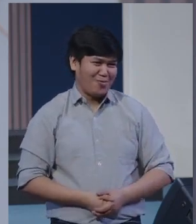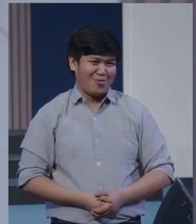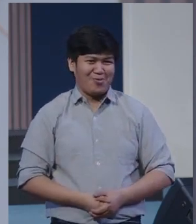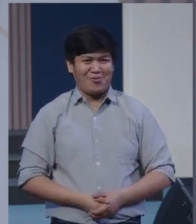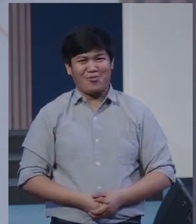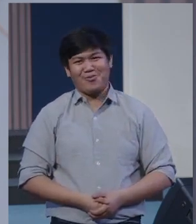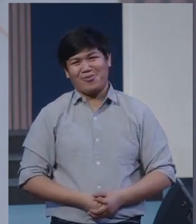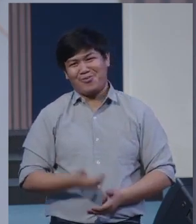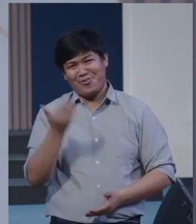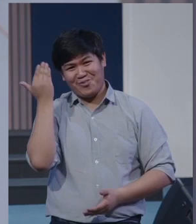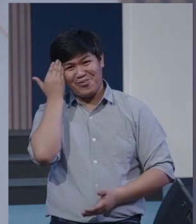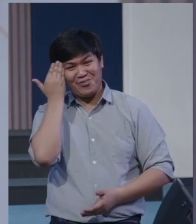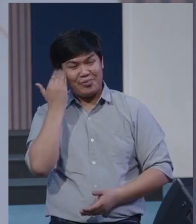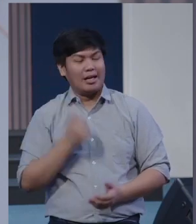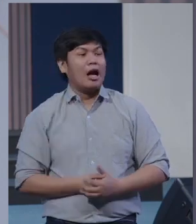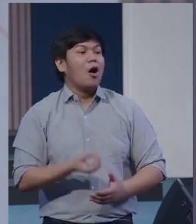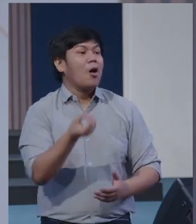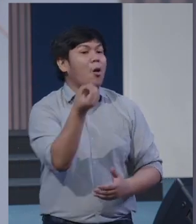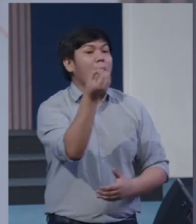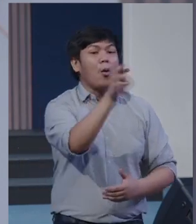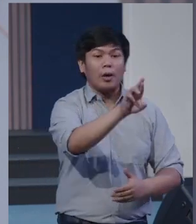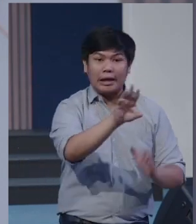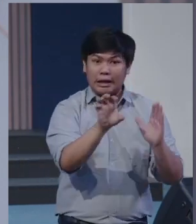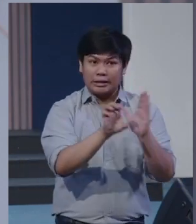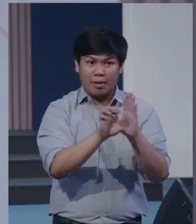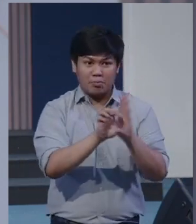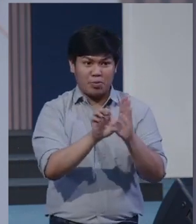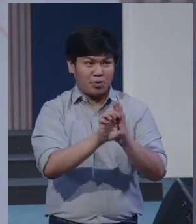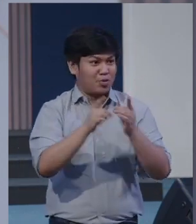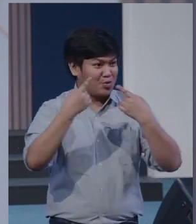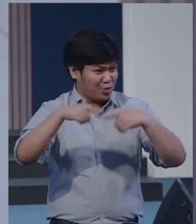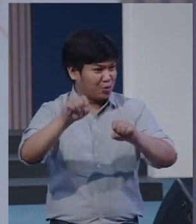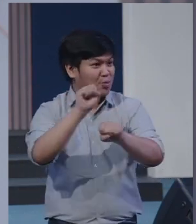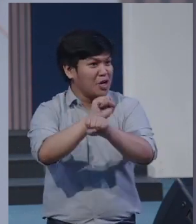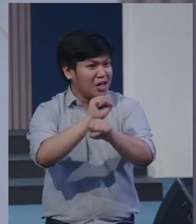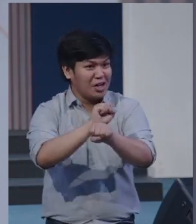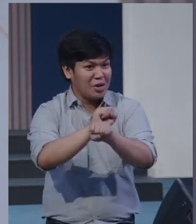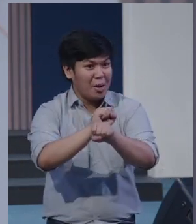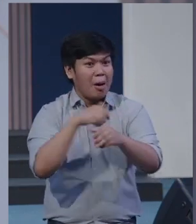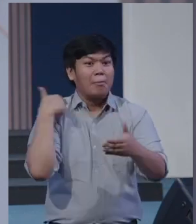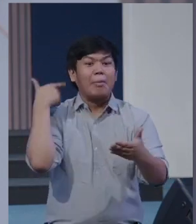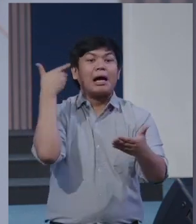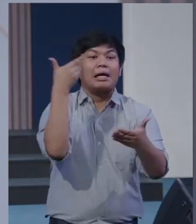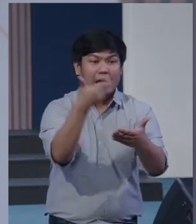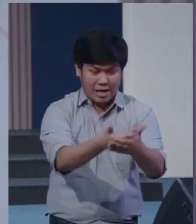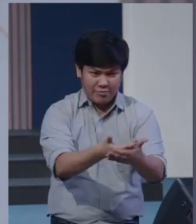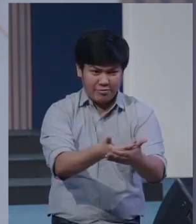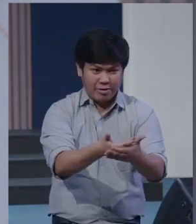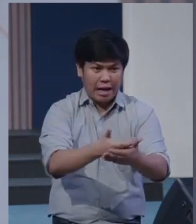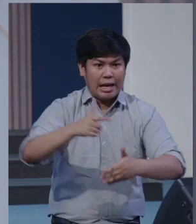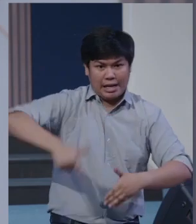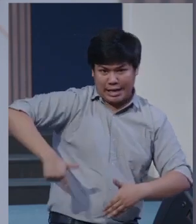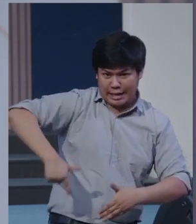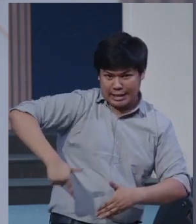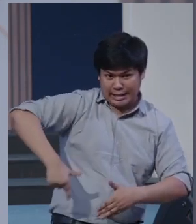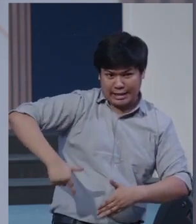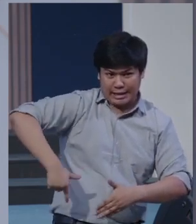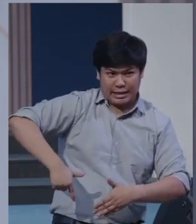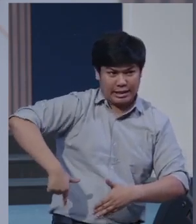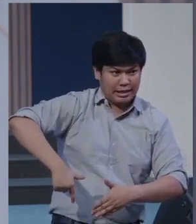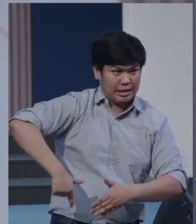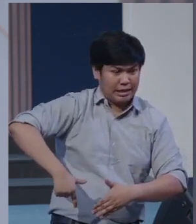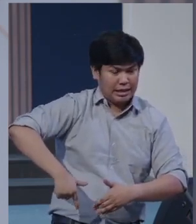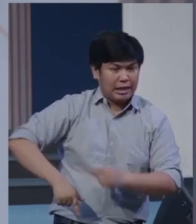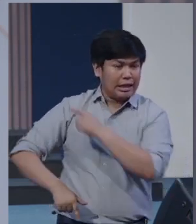na-traffic ako na-traffic ako kahapon lang na-late po ako sa